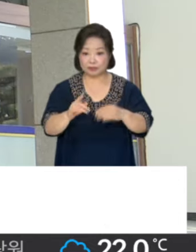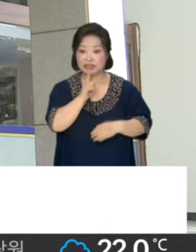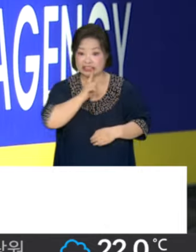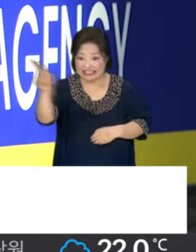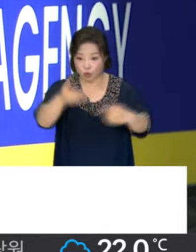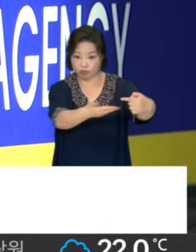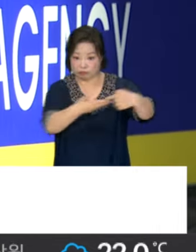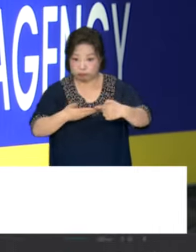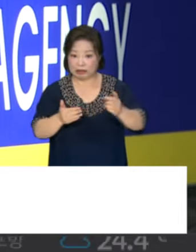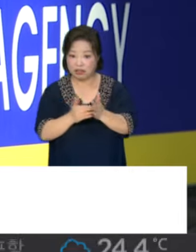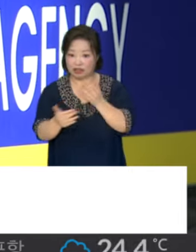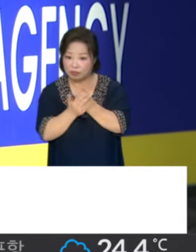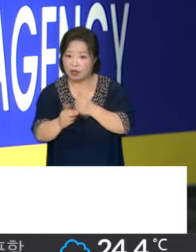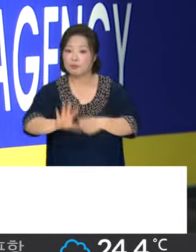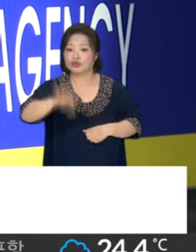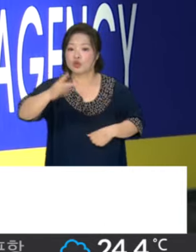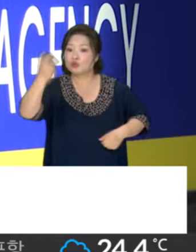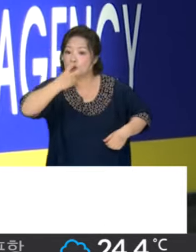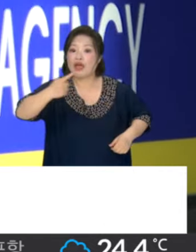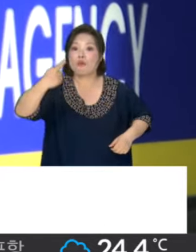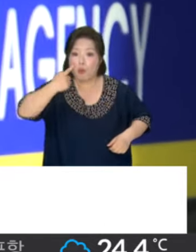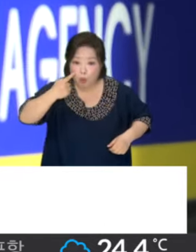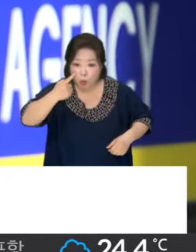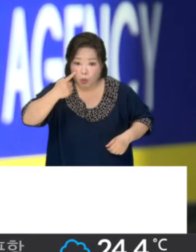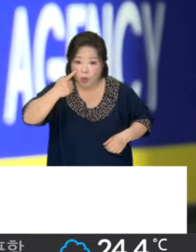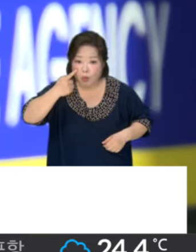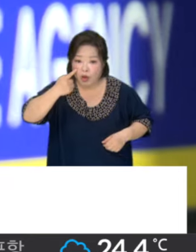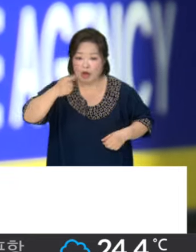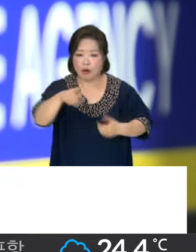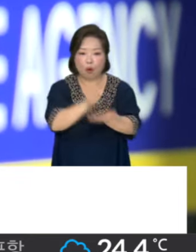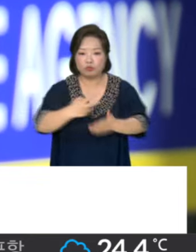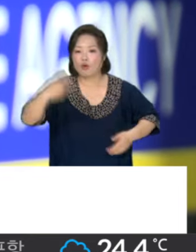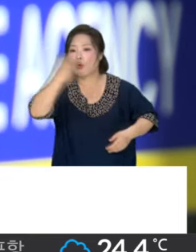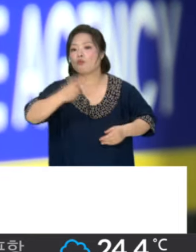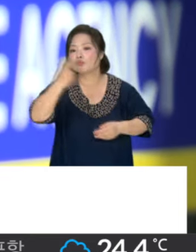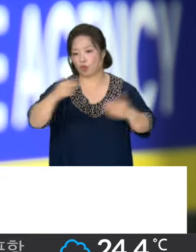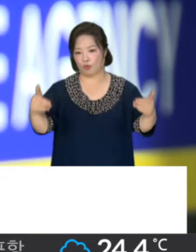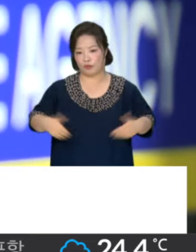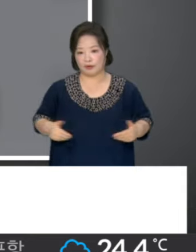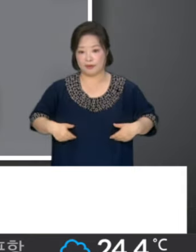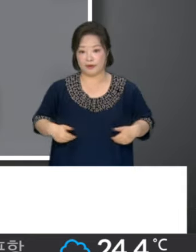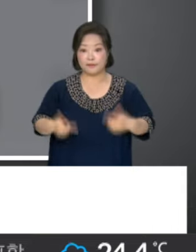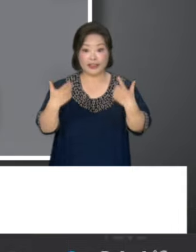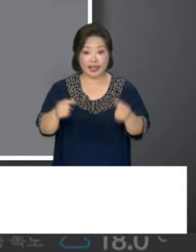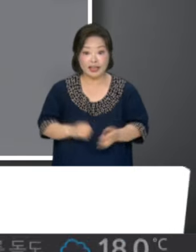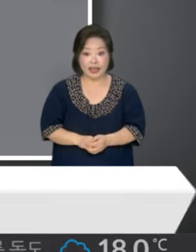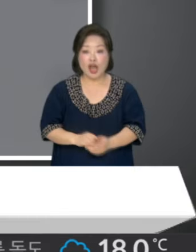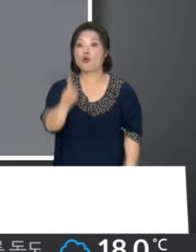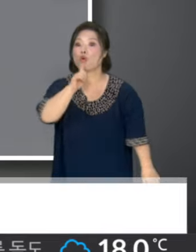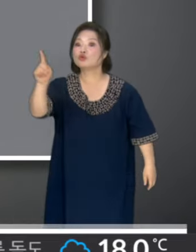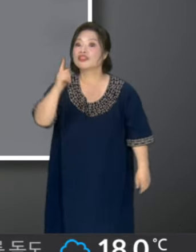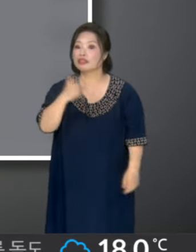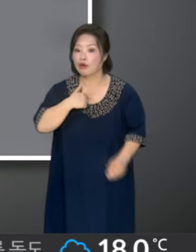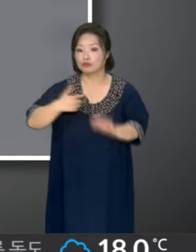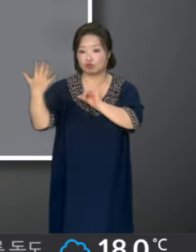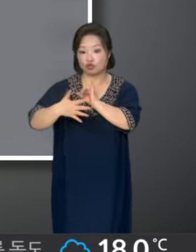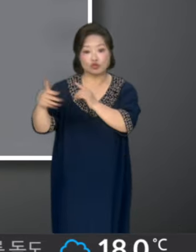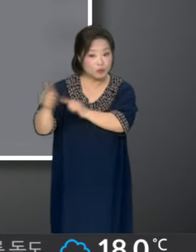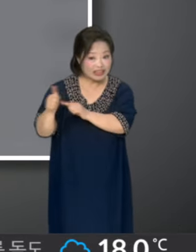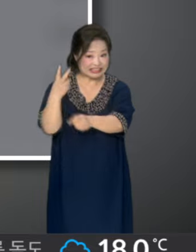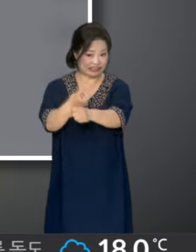고선 조사를 해보고 그다음 그거에 대한 뭐를 검토를 해야고 그거는 나중에 한참 뒤에 고소당한 유튜버는 최근